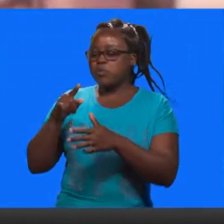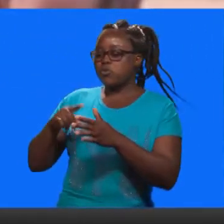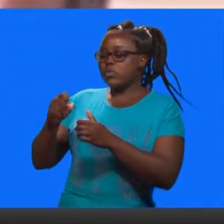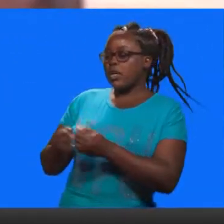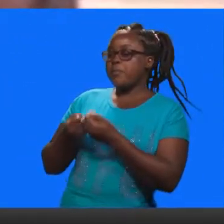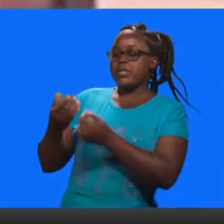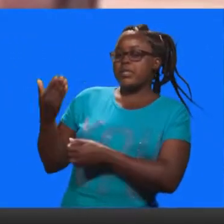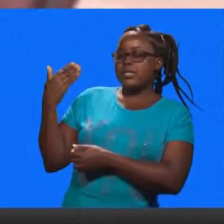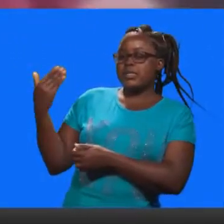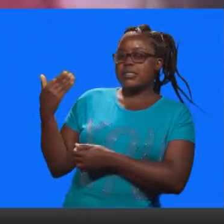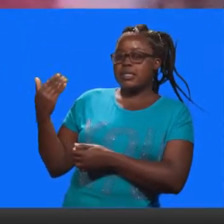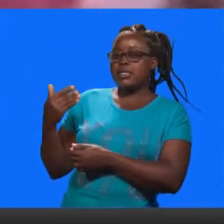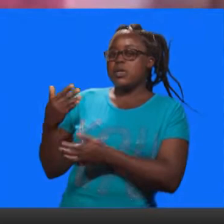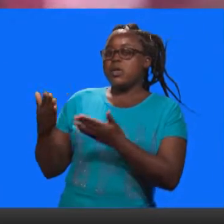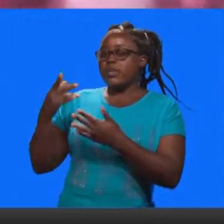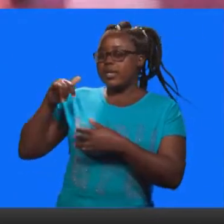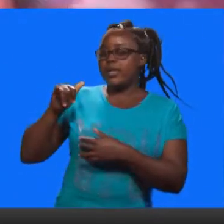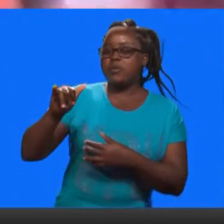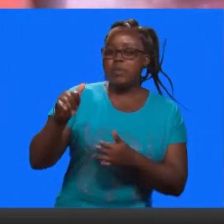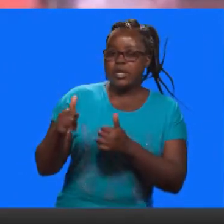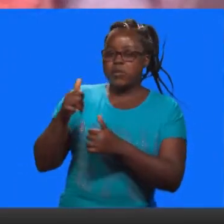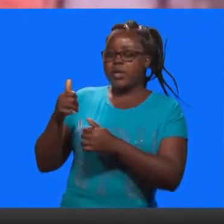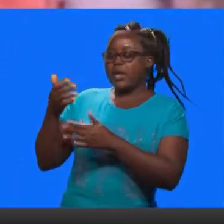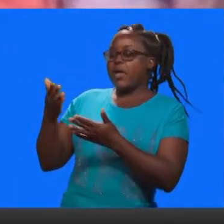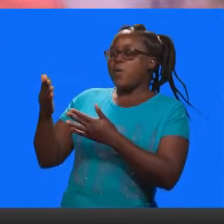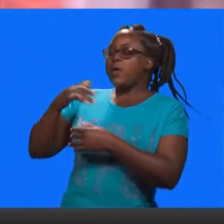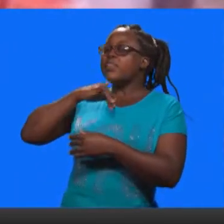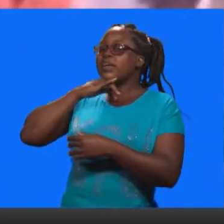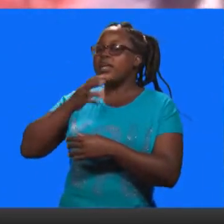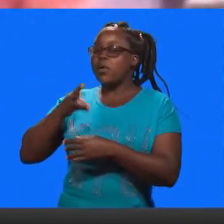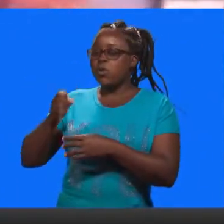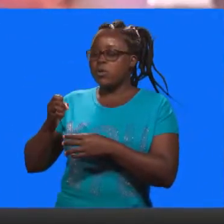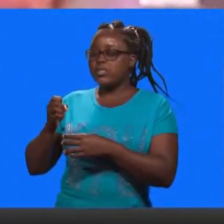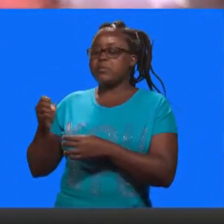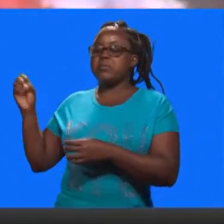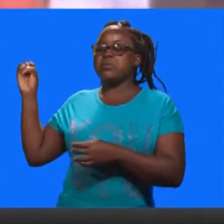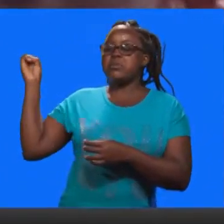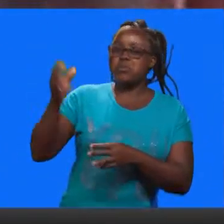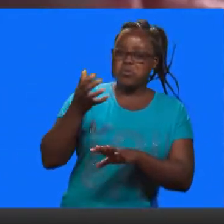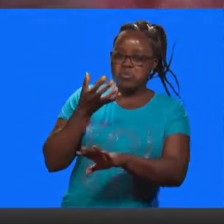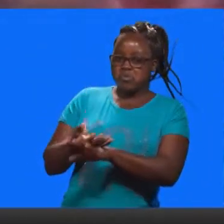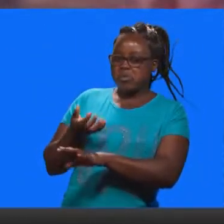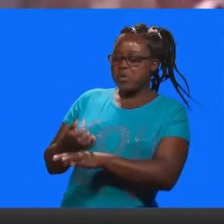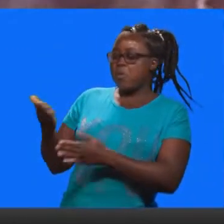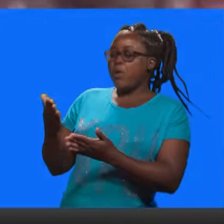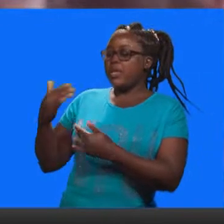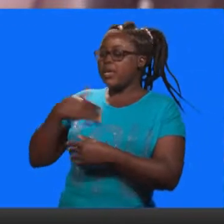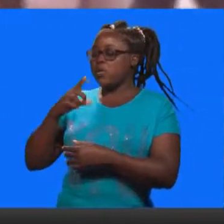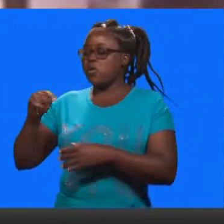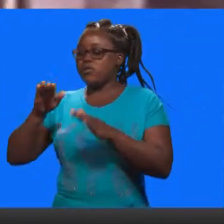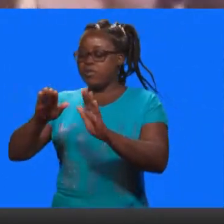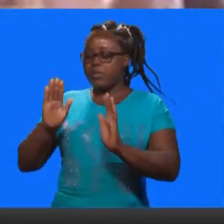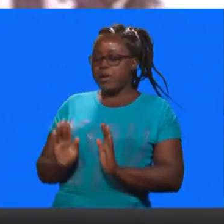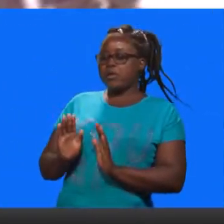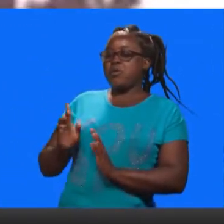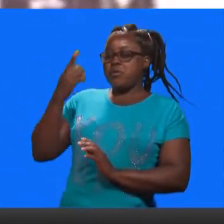na kusababisha ndege aliyekuwa waziri mkuu kushambuliwa na mawe alipokuwa kwenye mazishi ya Jackson